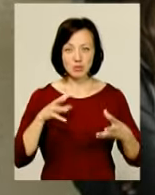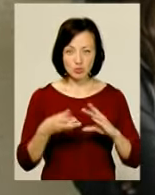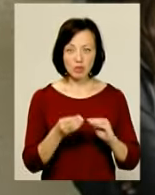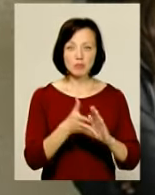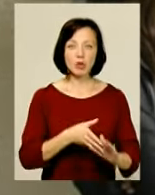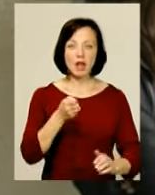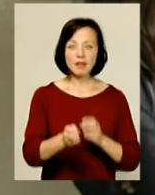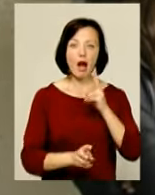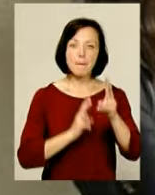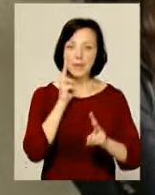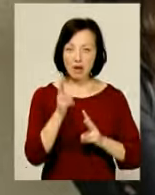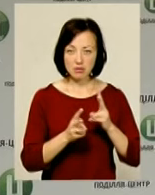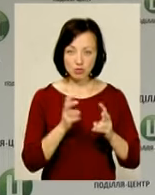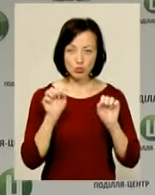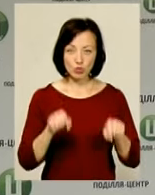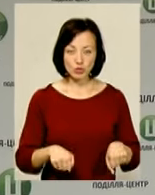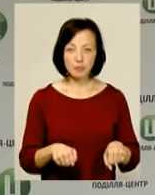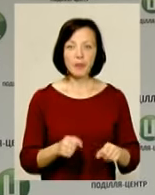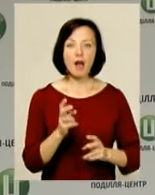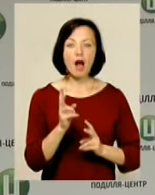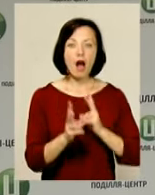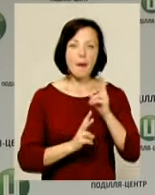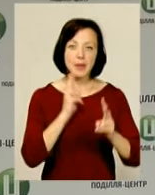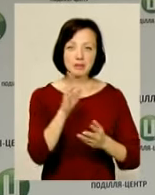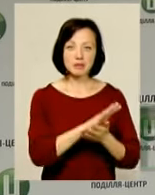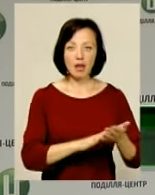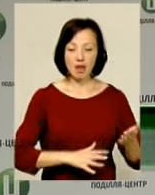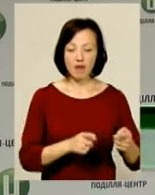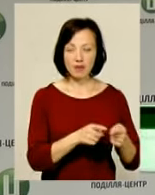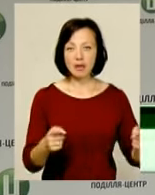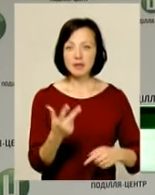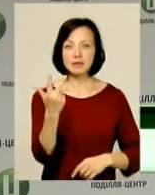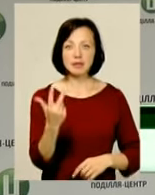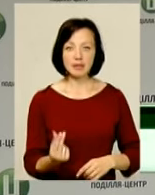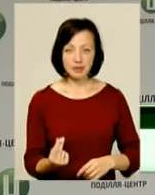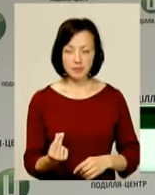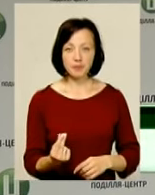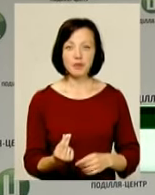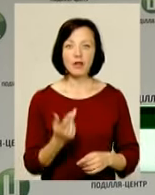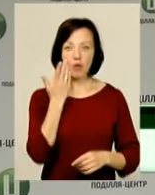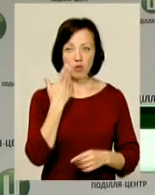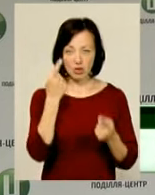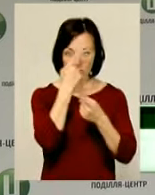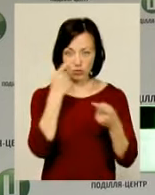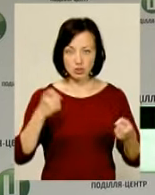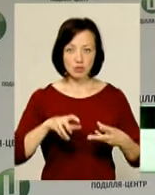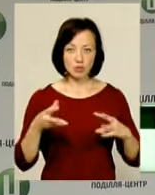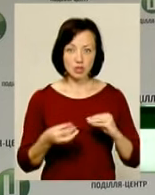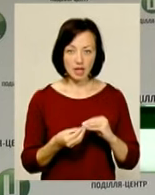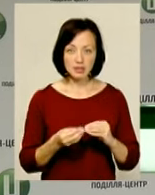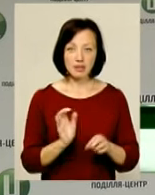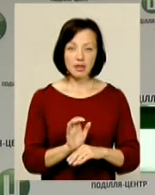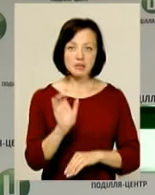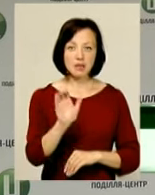можуть подати апеляцію на оцінку. Апеляційна заява подається протягом трьох робочих днів з дня оголошення результатів. І